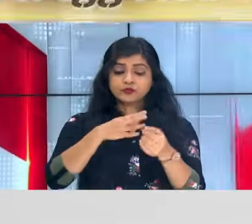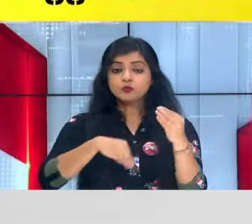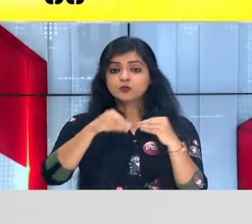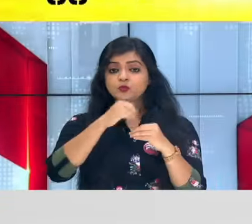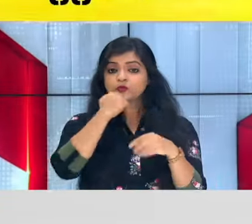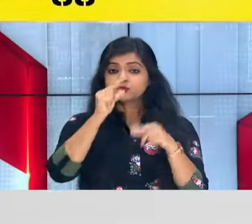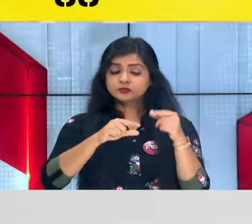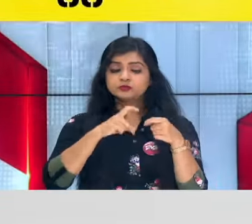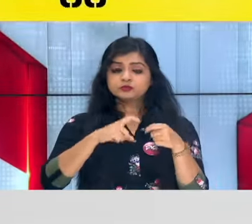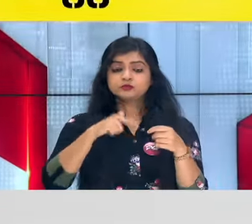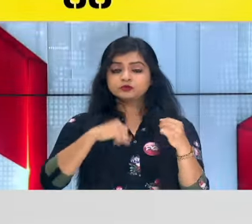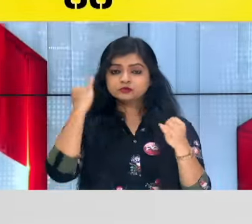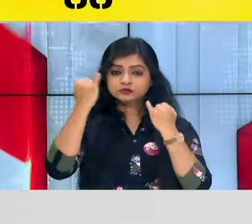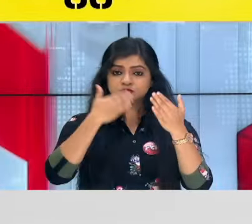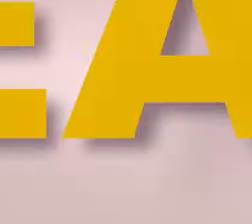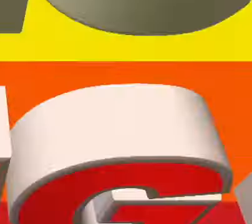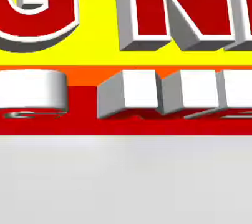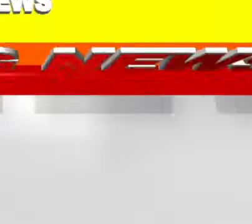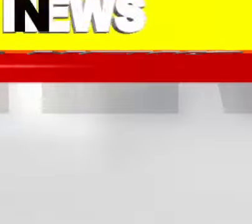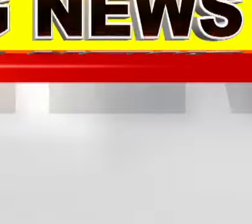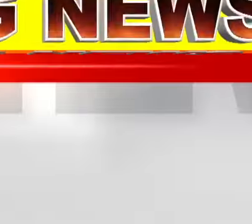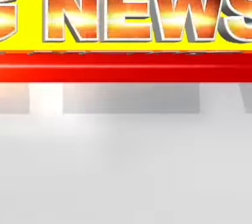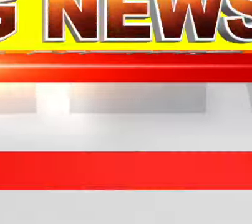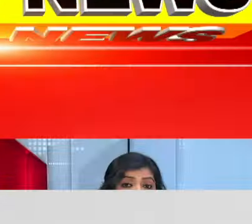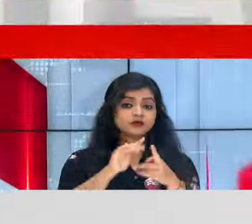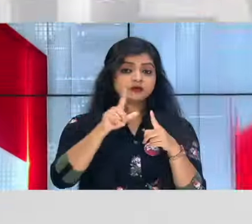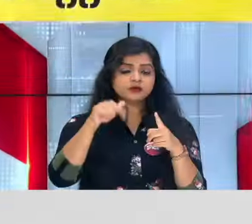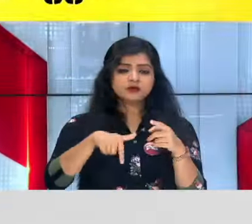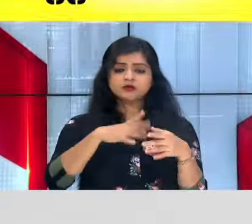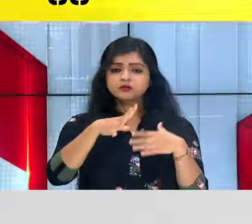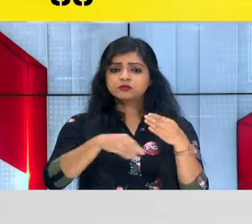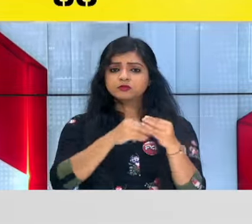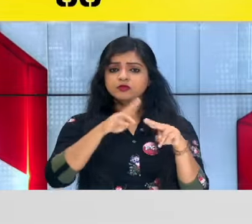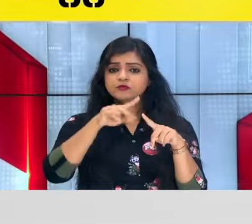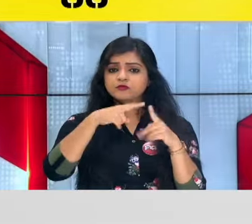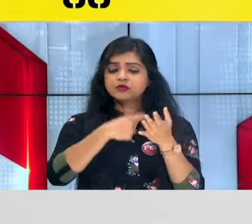സാധിക്കുന്നത്. പ്രവിത, അരുൺ, ഇയാൾക്കെതിരെ എന്തൊക്കെ വകുപ്പുകളാണ് ചുമത്തിയിരിക്കുന്നത്?